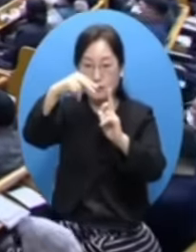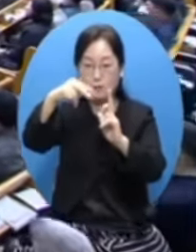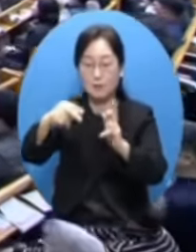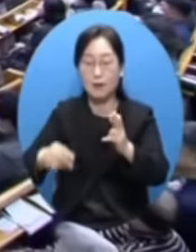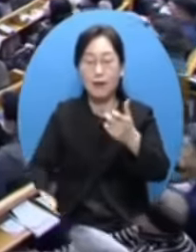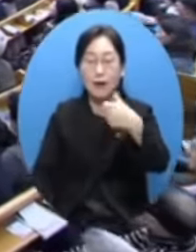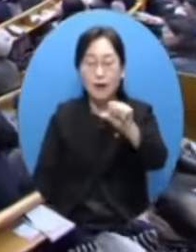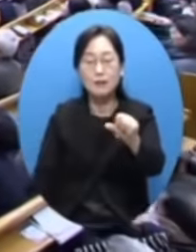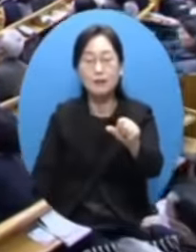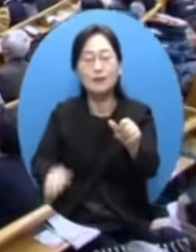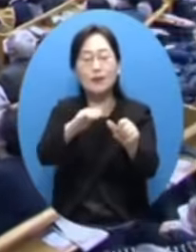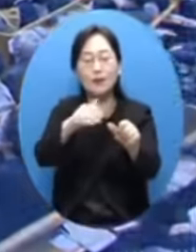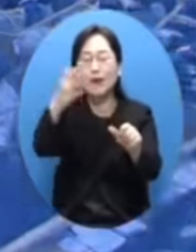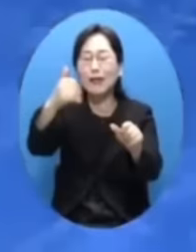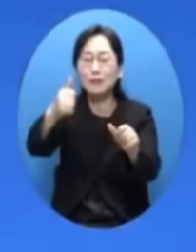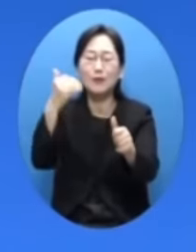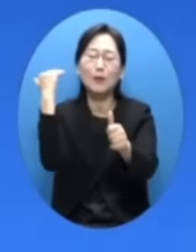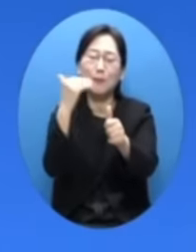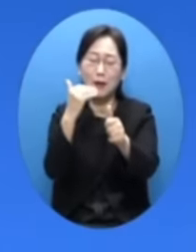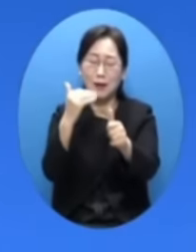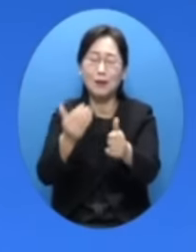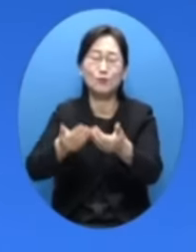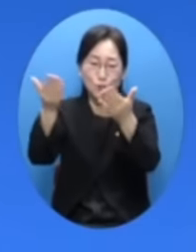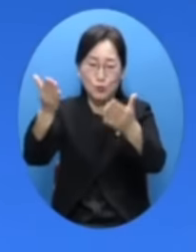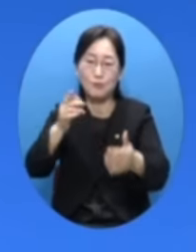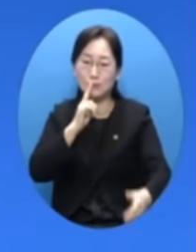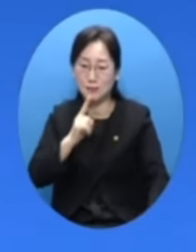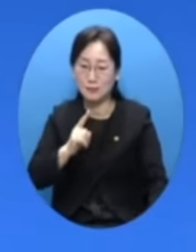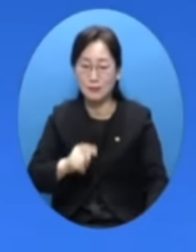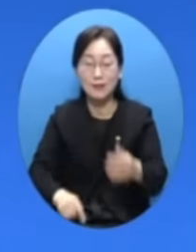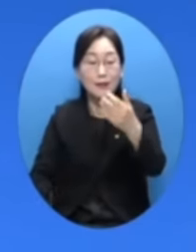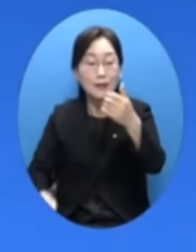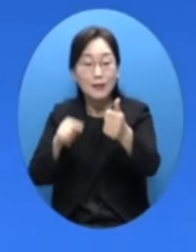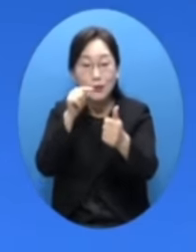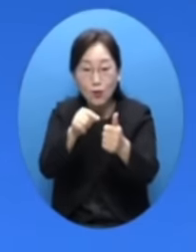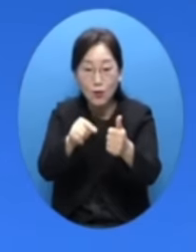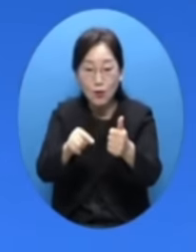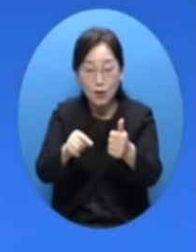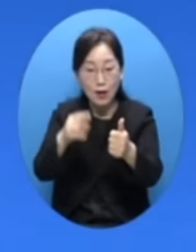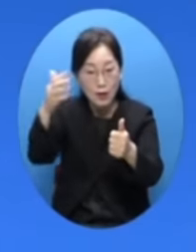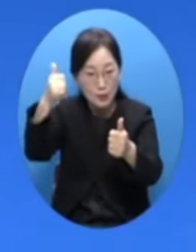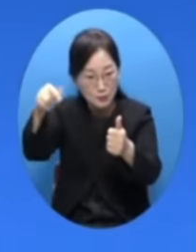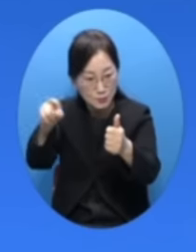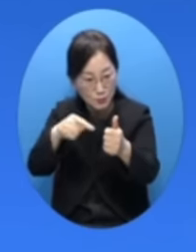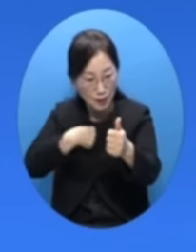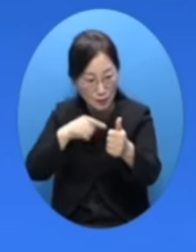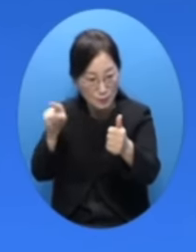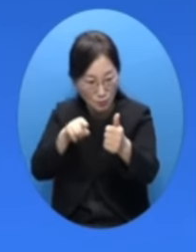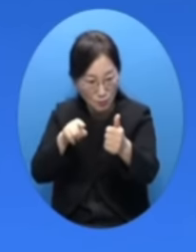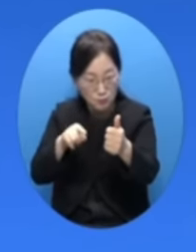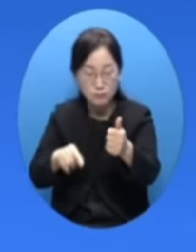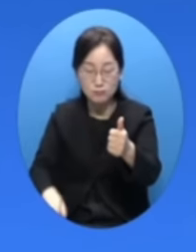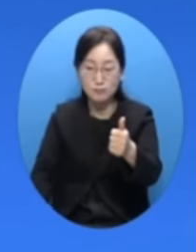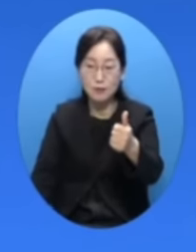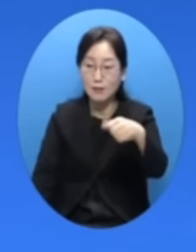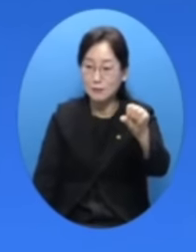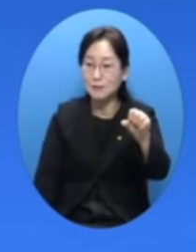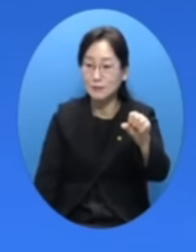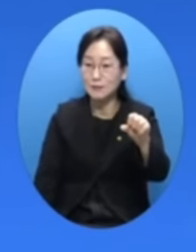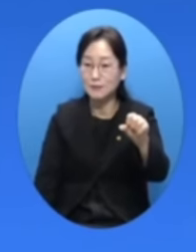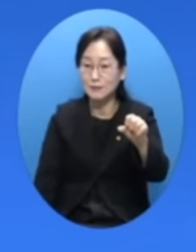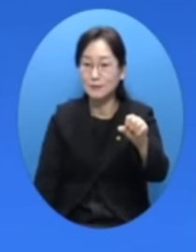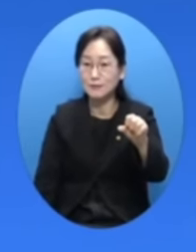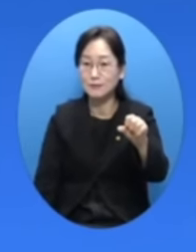아들아 하나님이 널 바치라 그랬다. 너는 하나님을 믿고 나를 믿느냐? 이삭이